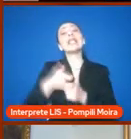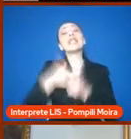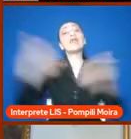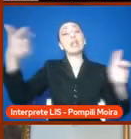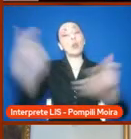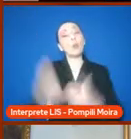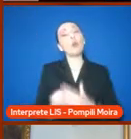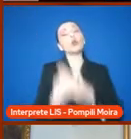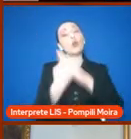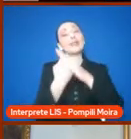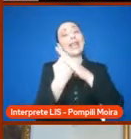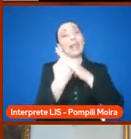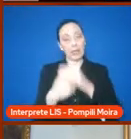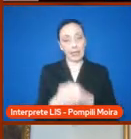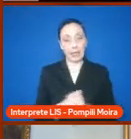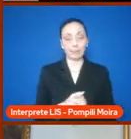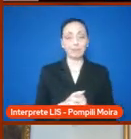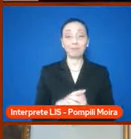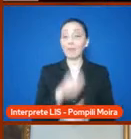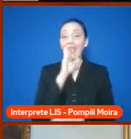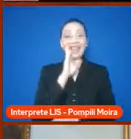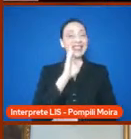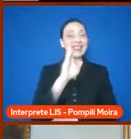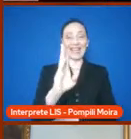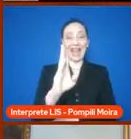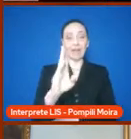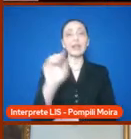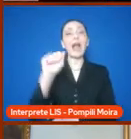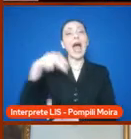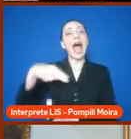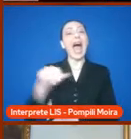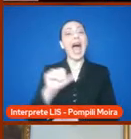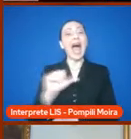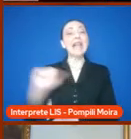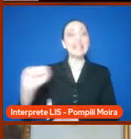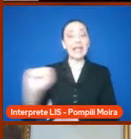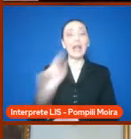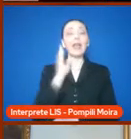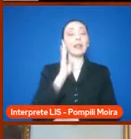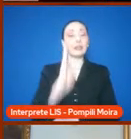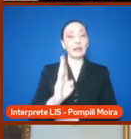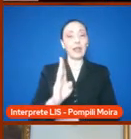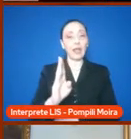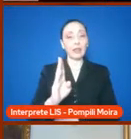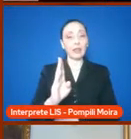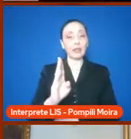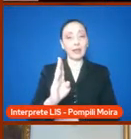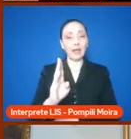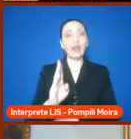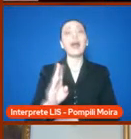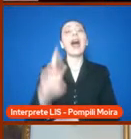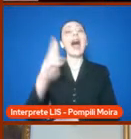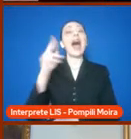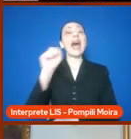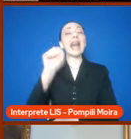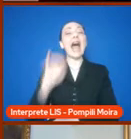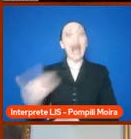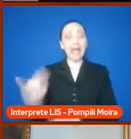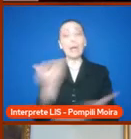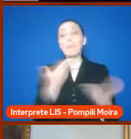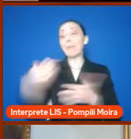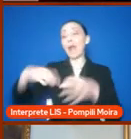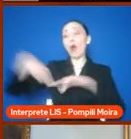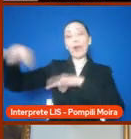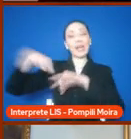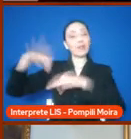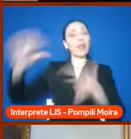senso stretto. Siamo in diretta sull'ANSA, siamo in diretta sulla RAI, e prego la regia quindi della festa di lanciare il